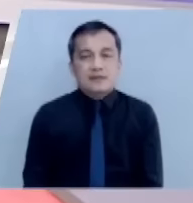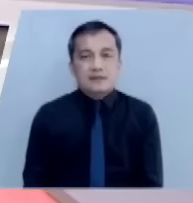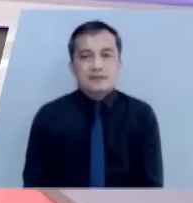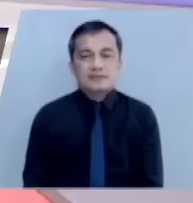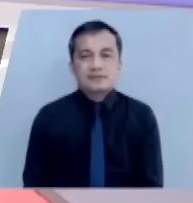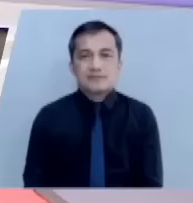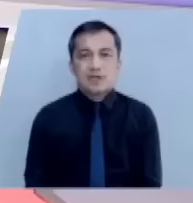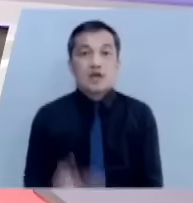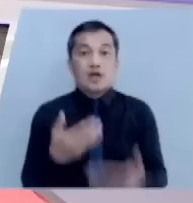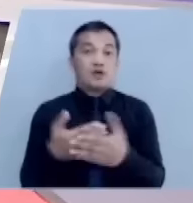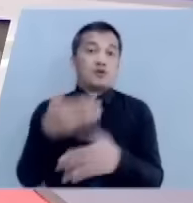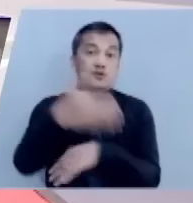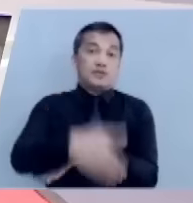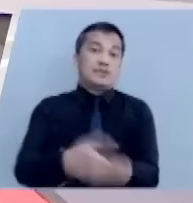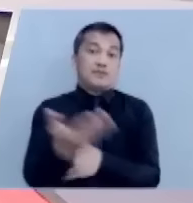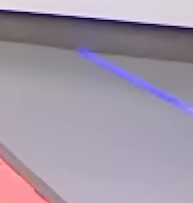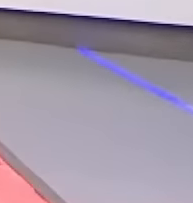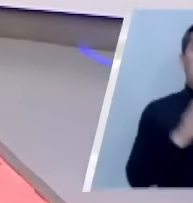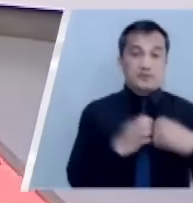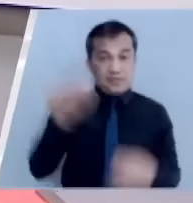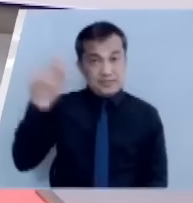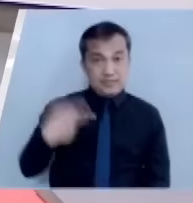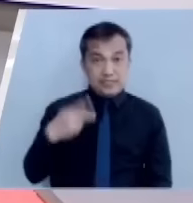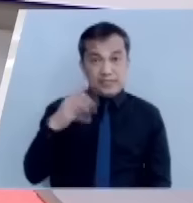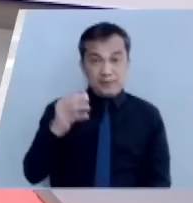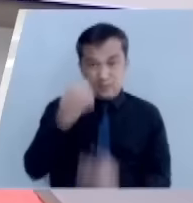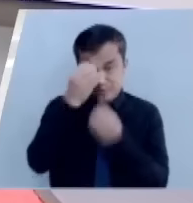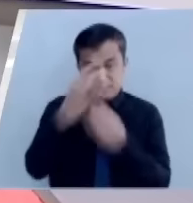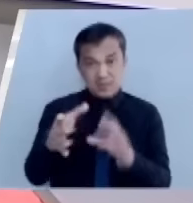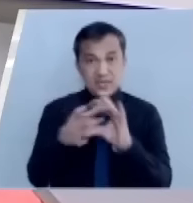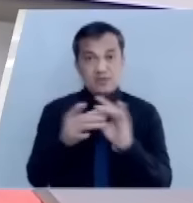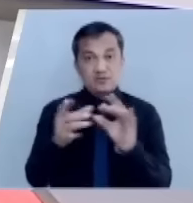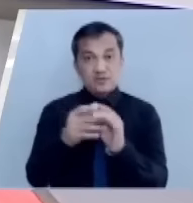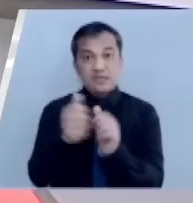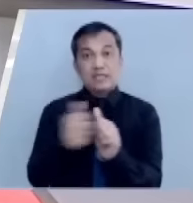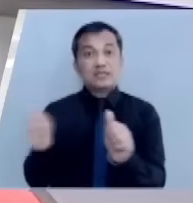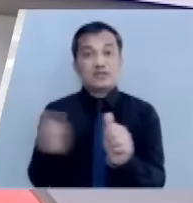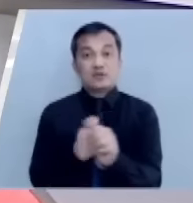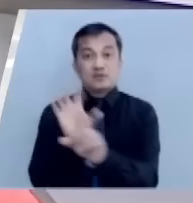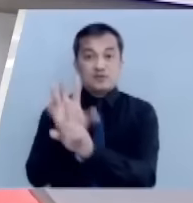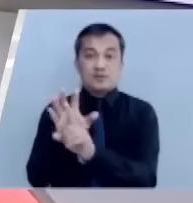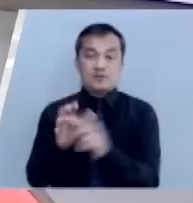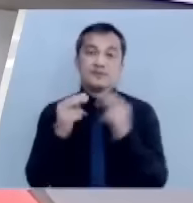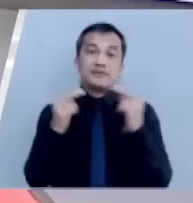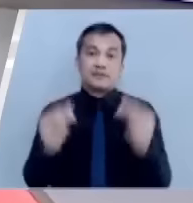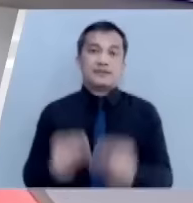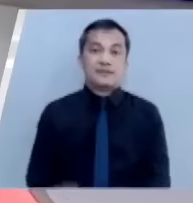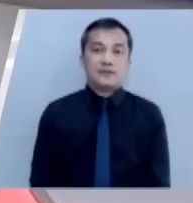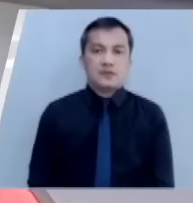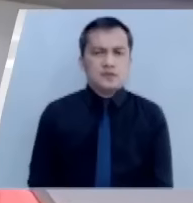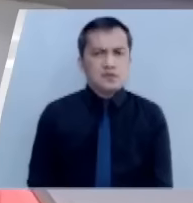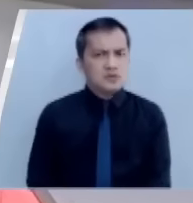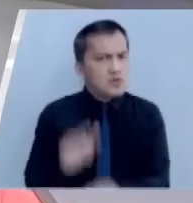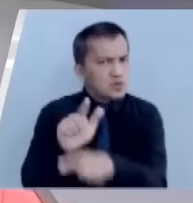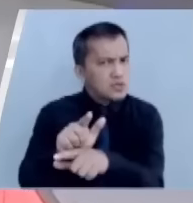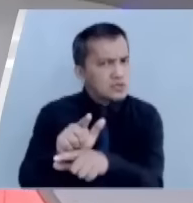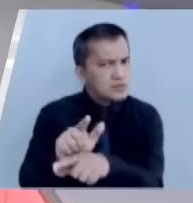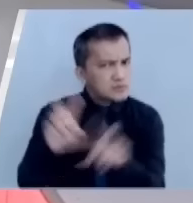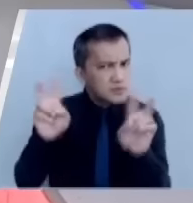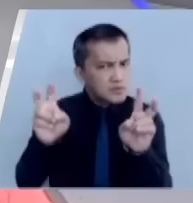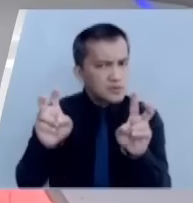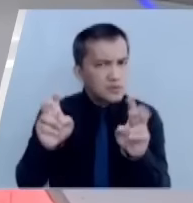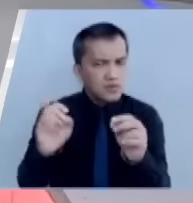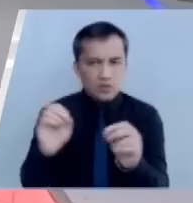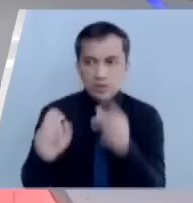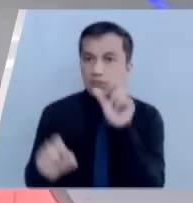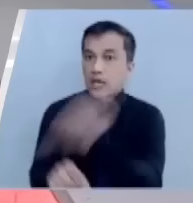Magandang gabi mga kapuso. Ako po ang inyong Kuya Kim na mabibigay sa inyo ng trivia sa likod ng mga trending na balita. Kung loyalty ang usapan, malamang walang makakatalo